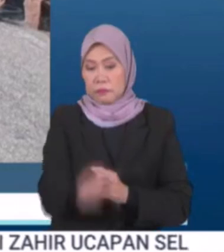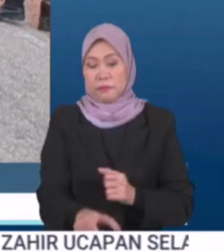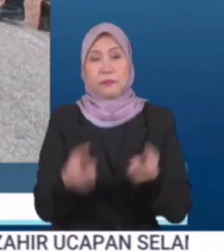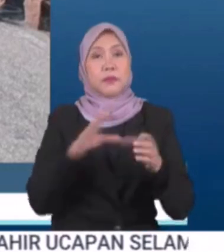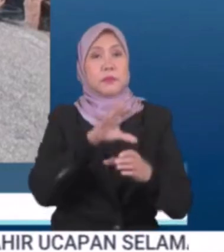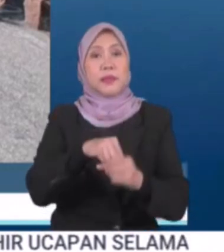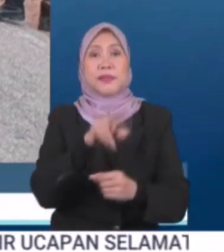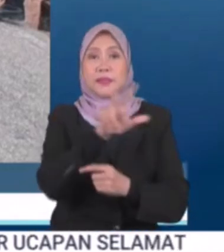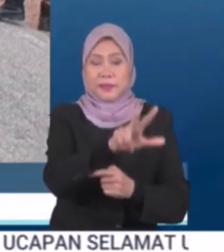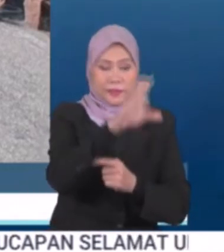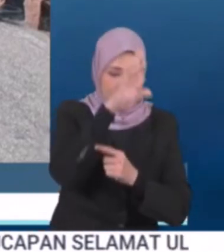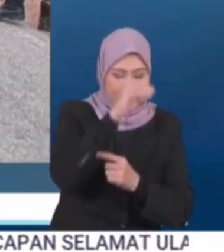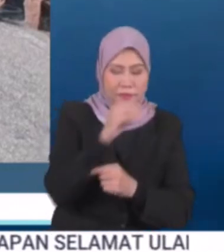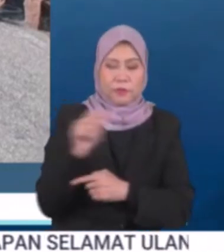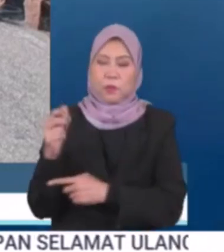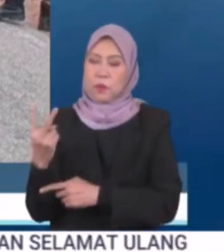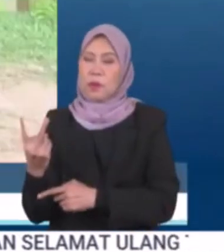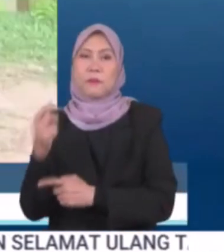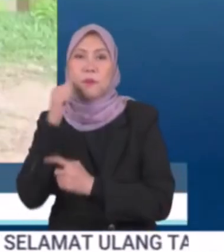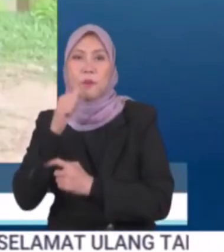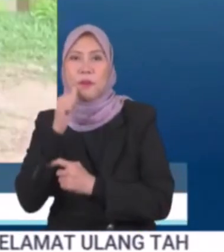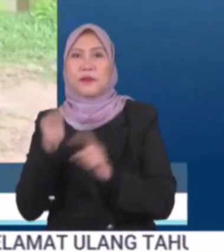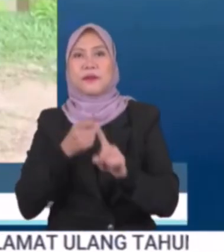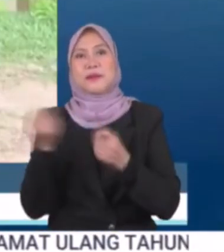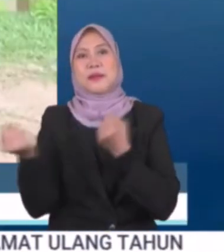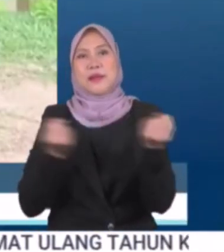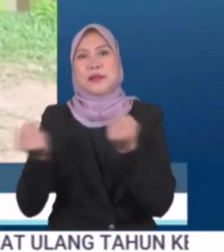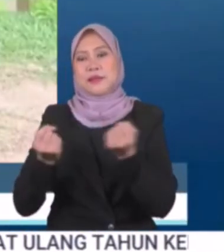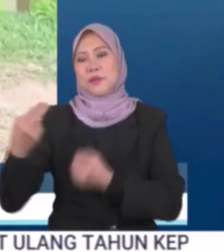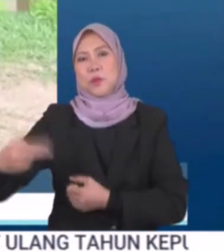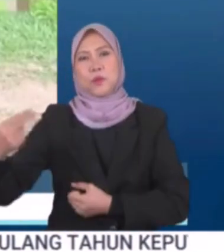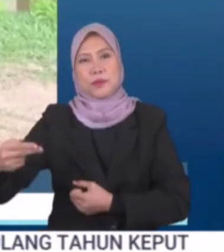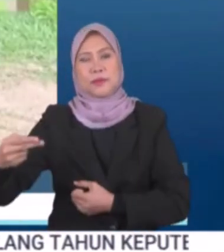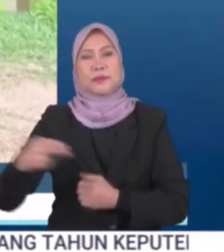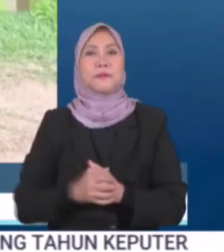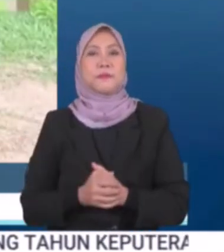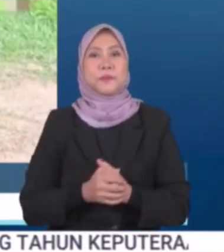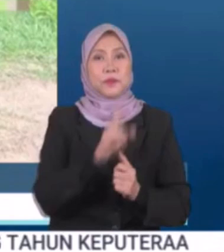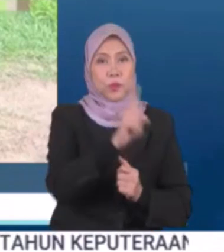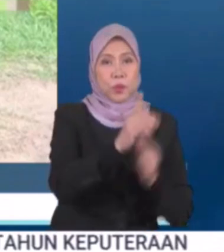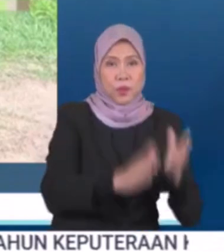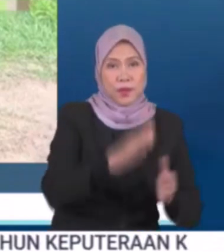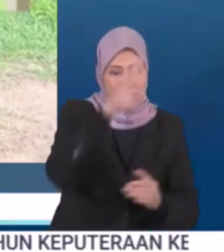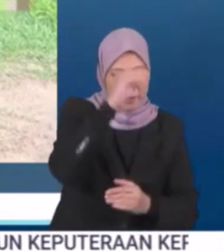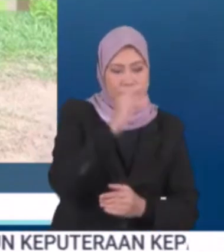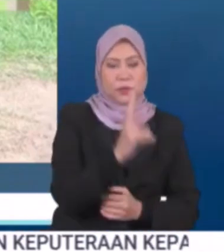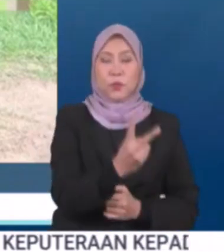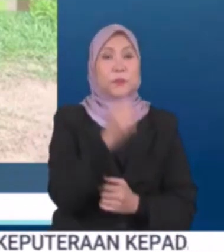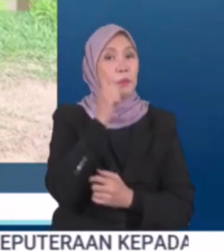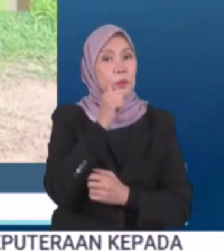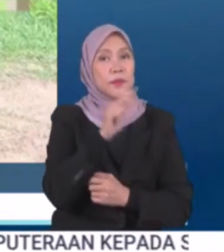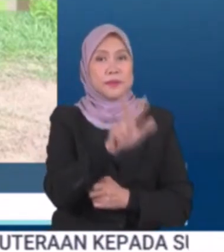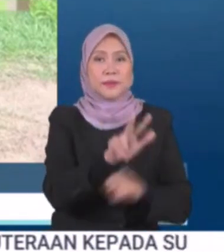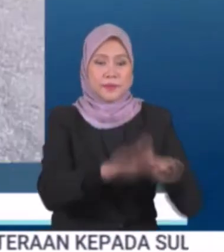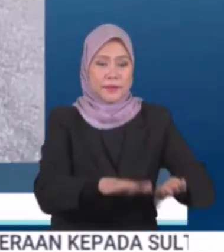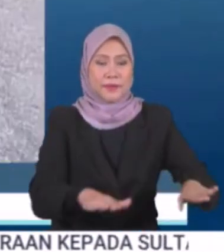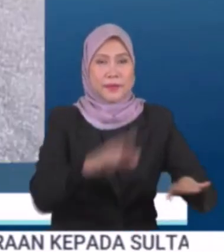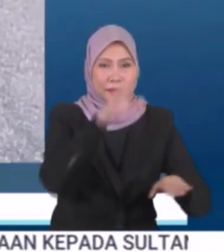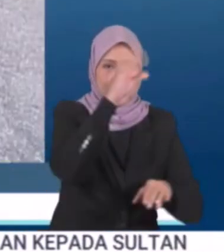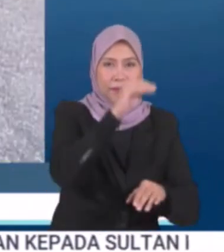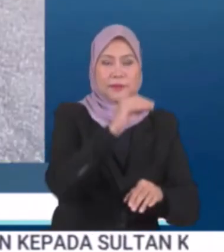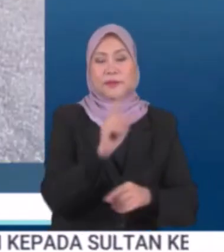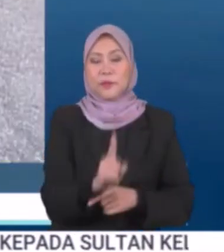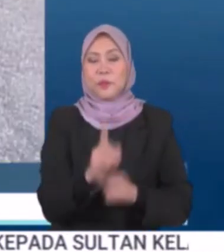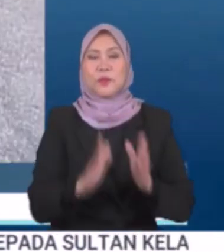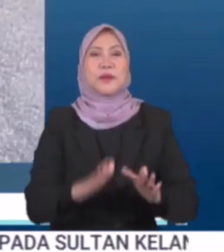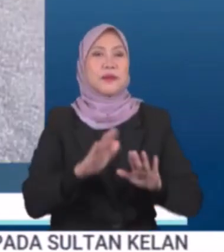adalah 3 lelaki dan 2 wanita dari kereta jenis Honda City. Manakala seorang lelaki, 2 wanita, 3 kanak-kanak lelaki dan seorang